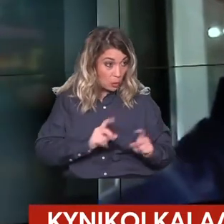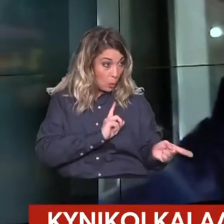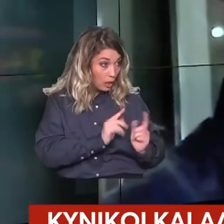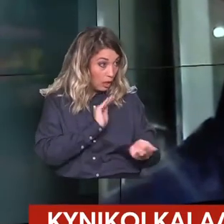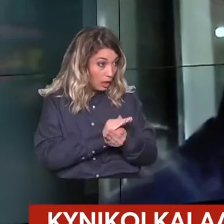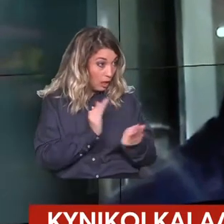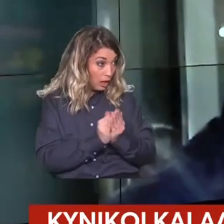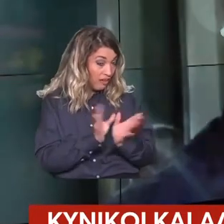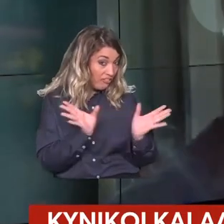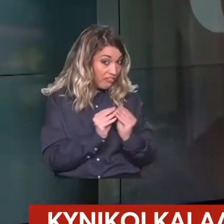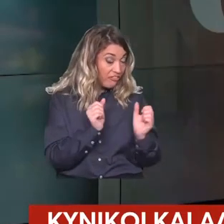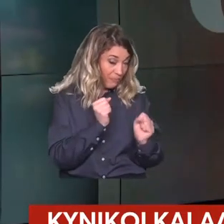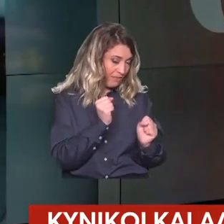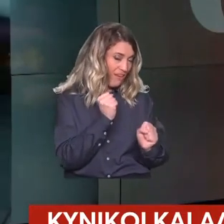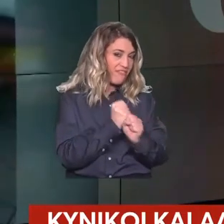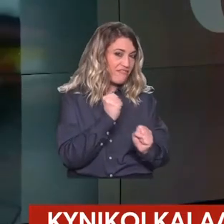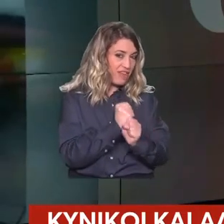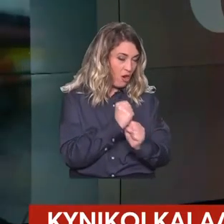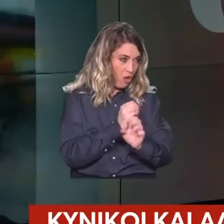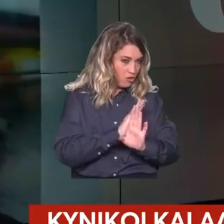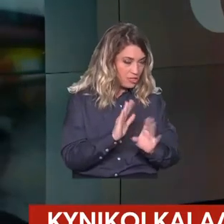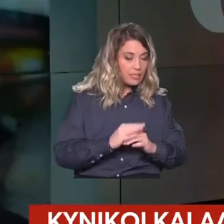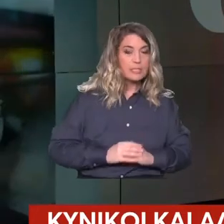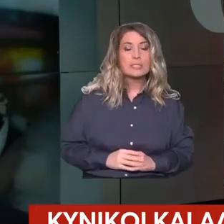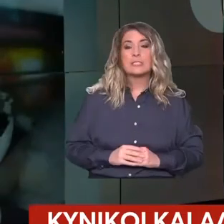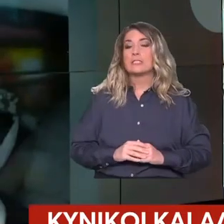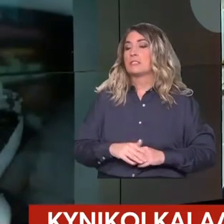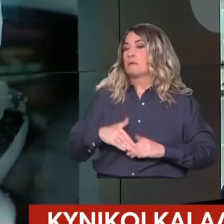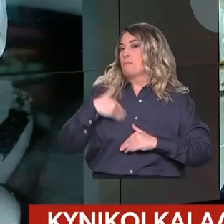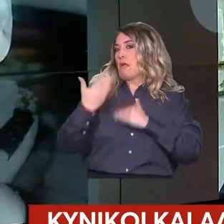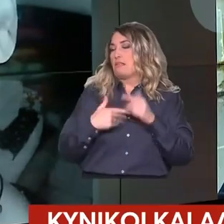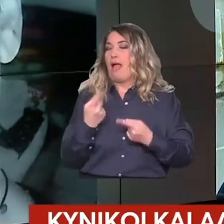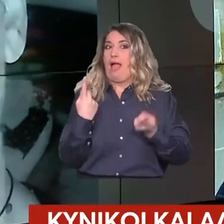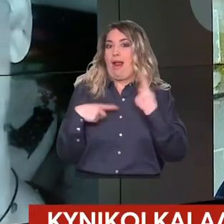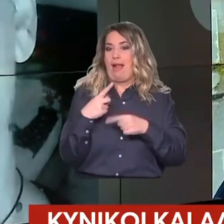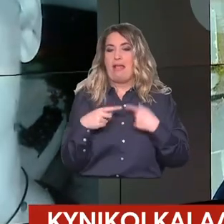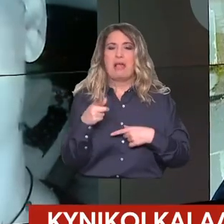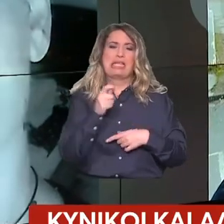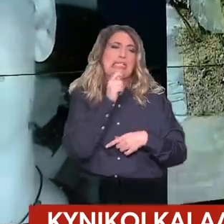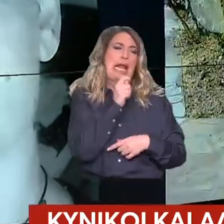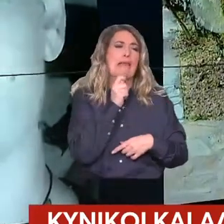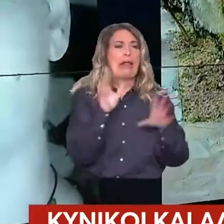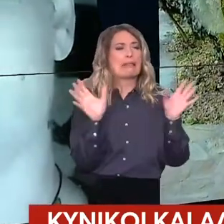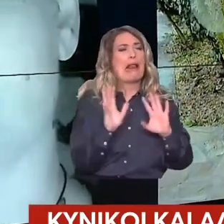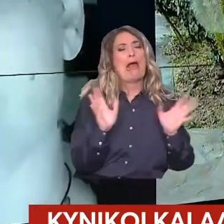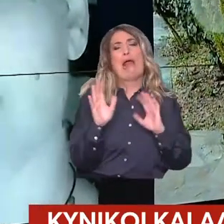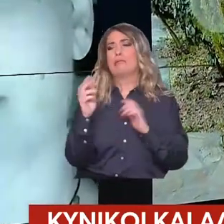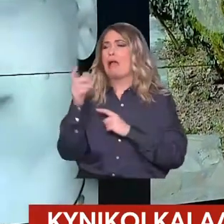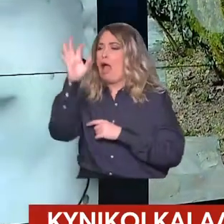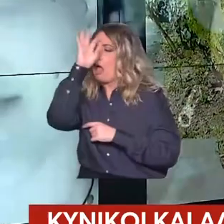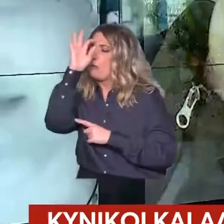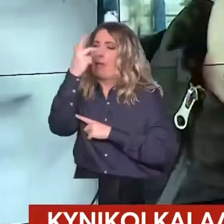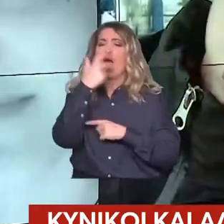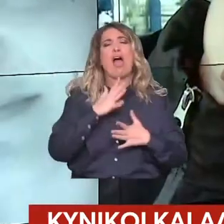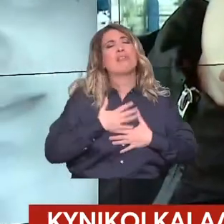στη συνέχεια παίζει ένα κάκι στο θέατρο, κοντά μια εβδομάδα, δίνοντας συνεντεύξεις για το πόσο την ψάχνει, πόσο την αγαπάει